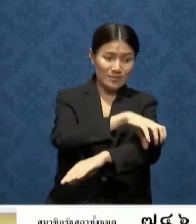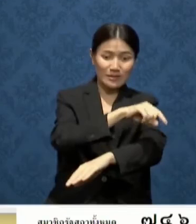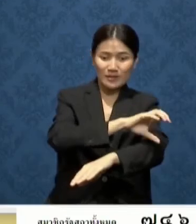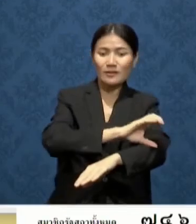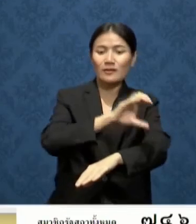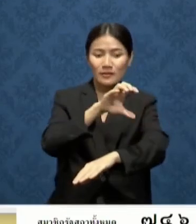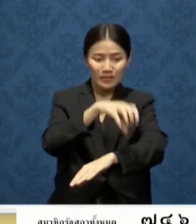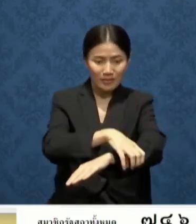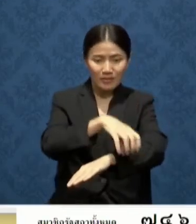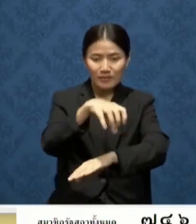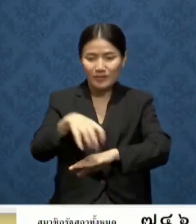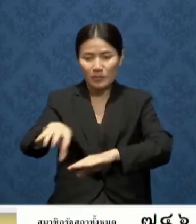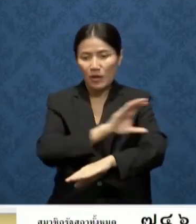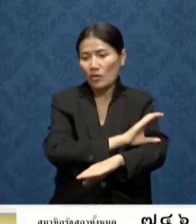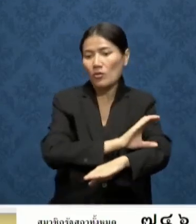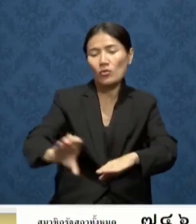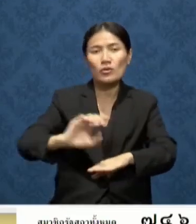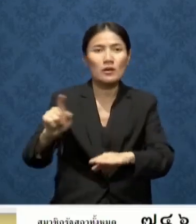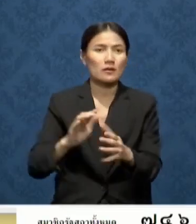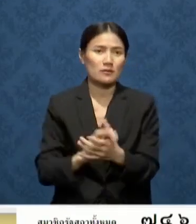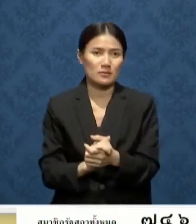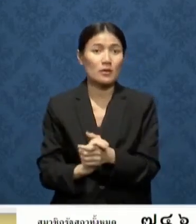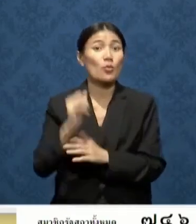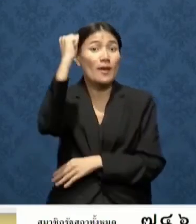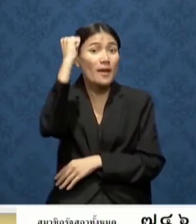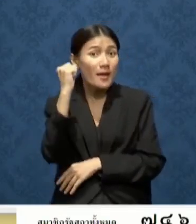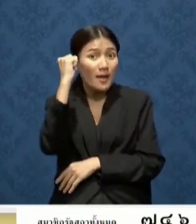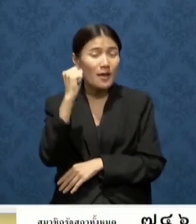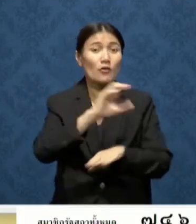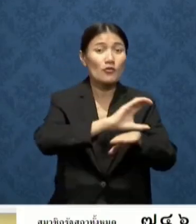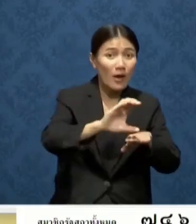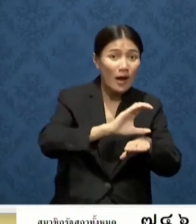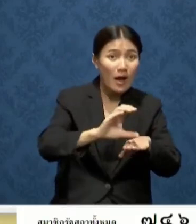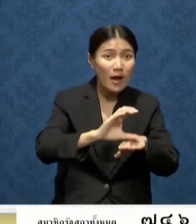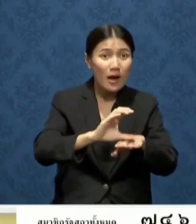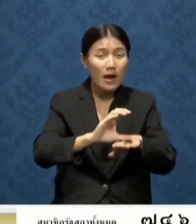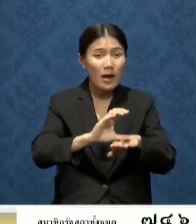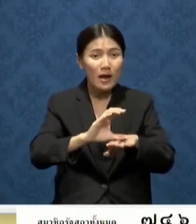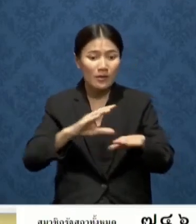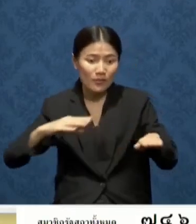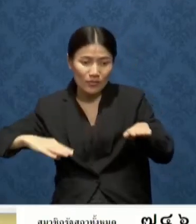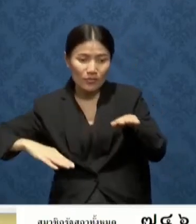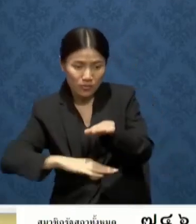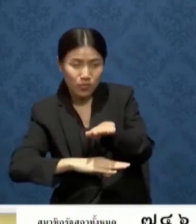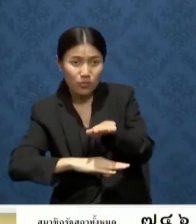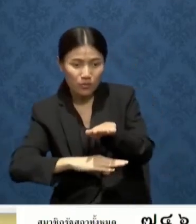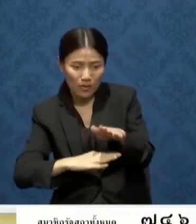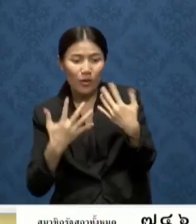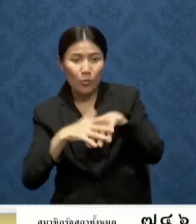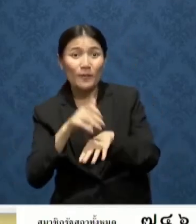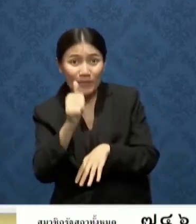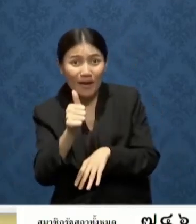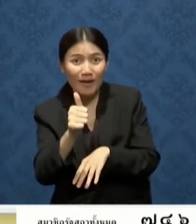ไปอีสถานีโครงสรางททำให้รถเม และรไฟฟ้า ทำงานรวมกัได้อย่างไร้รอยต่อ